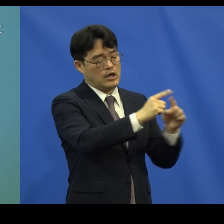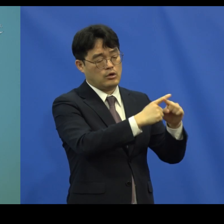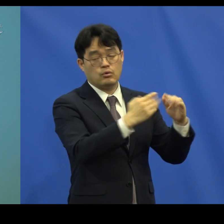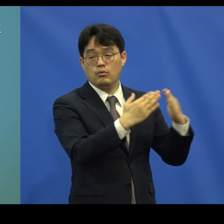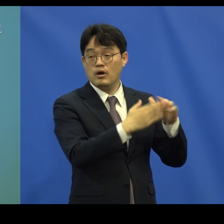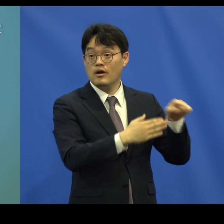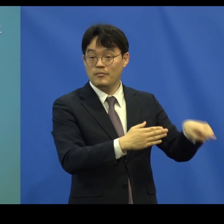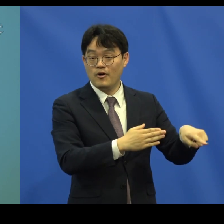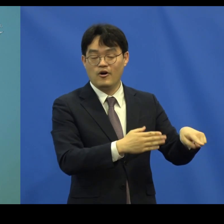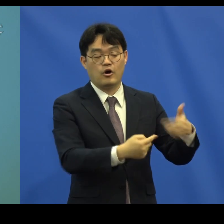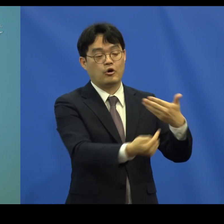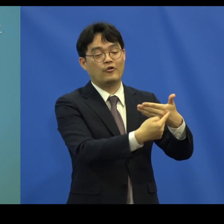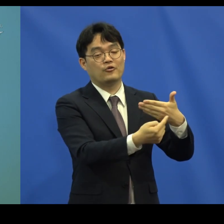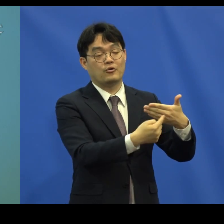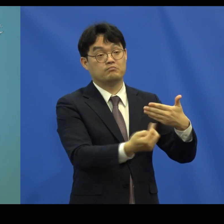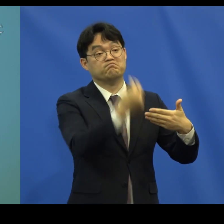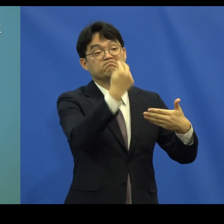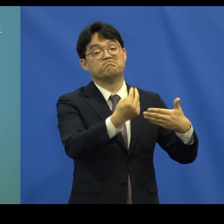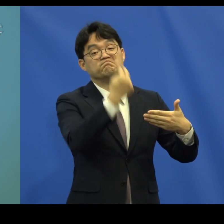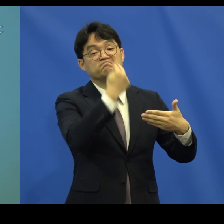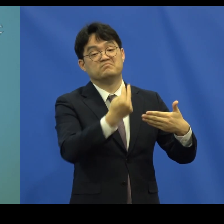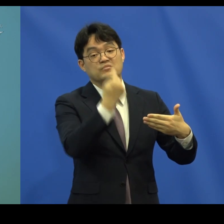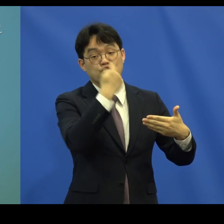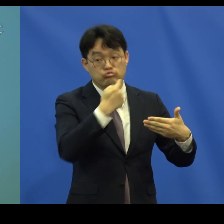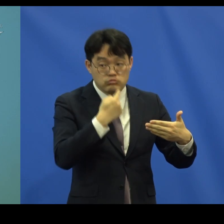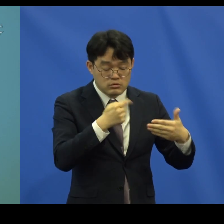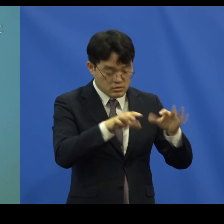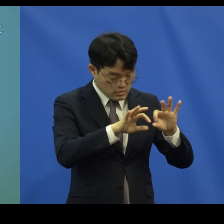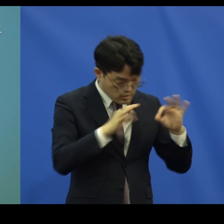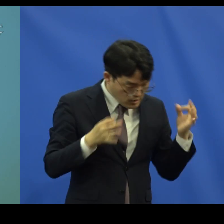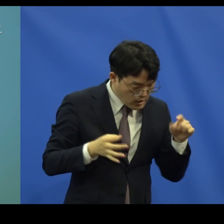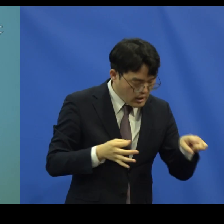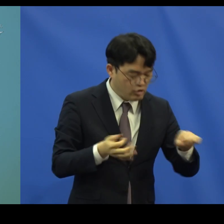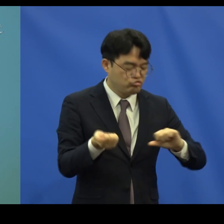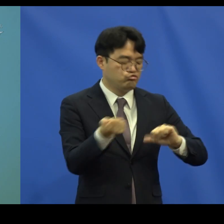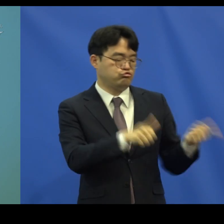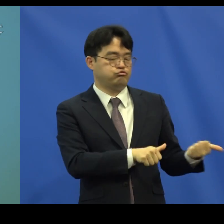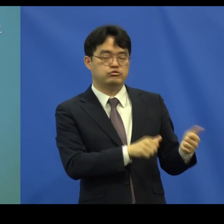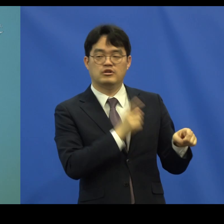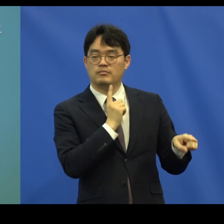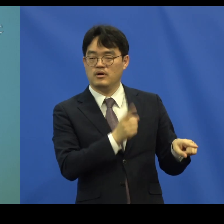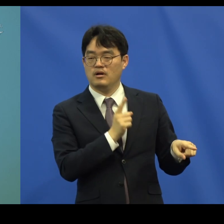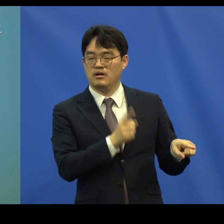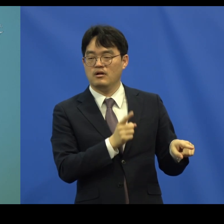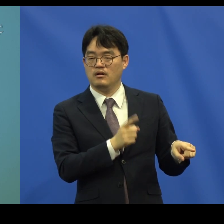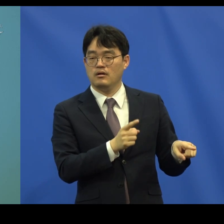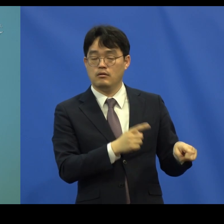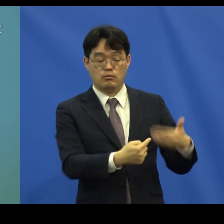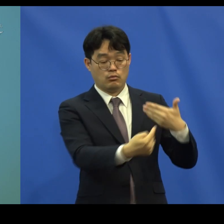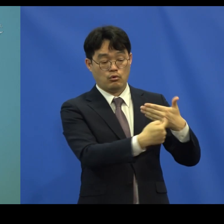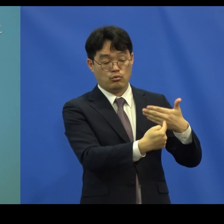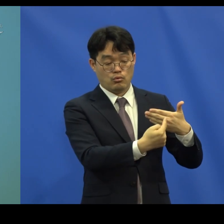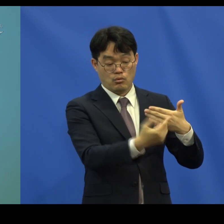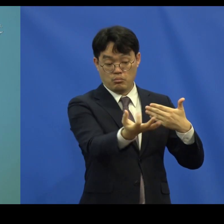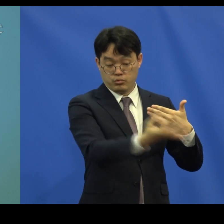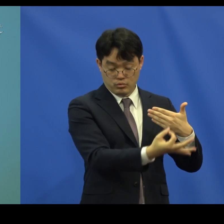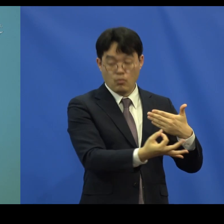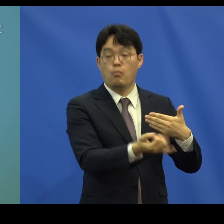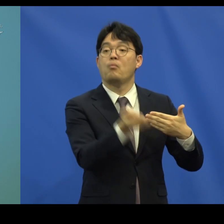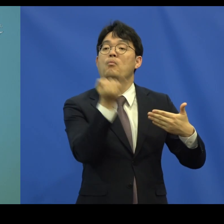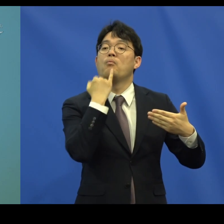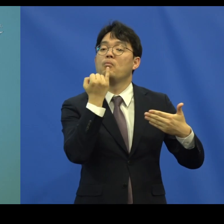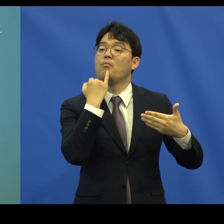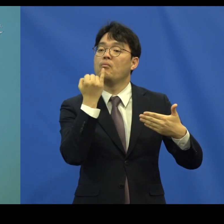의미할까요? 이름 명성이 있는 겁니다. 이 교회가 명성도 있고 평판도 있고 활동도 하고 봉사도